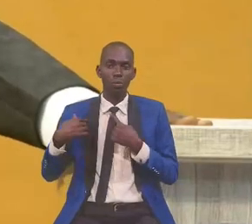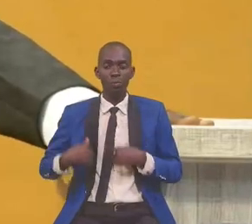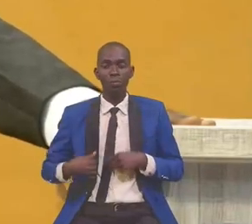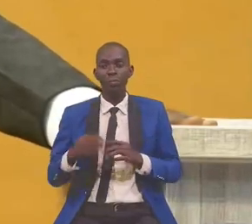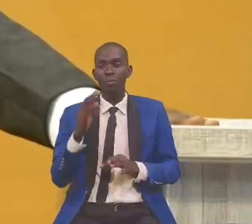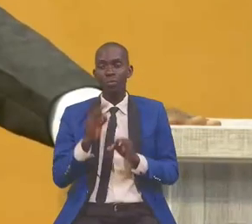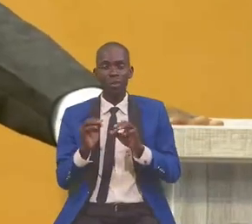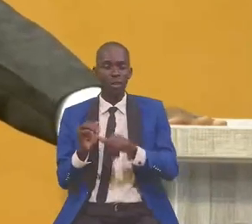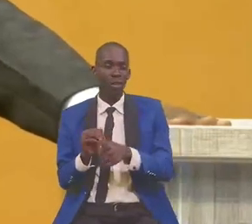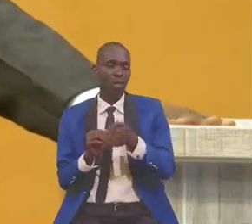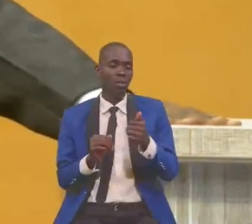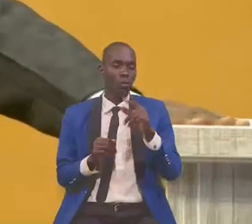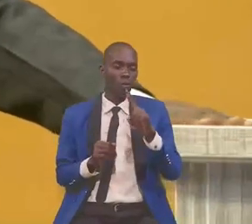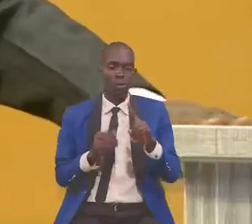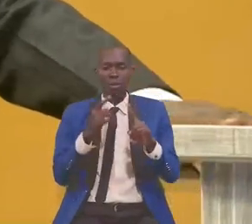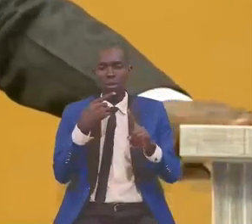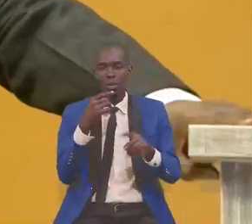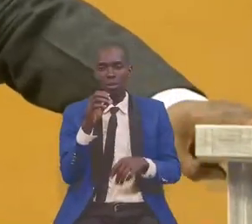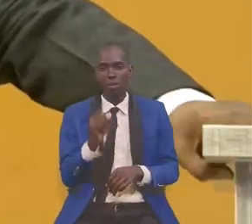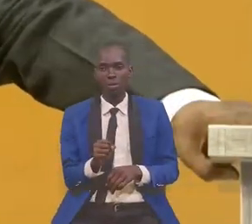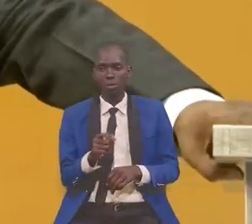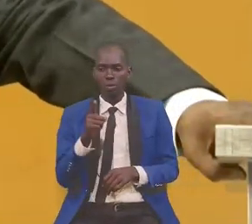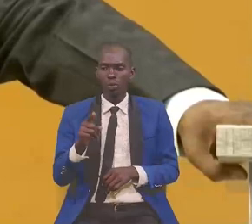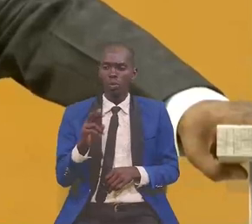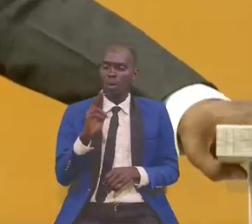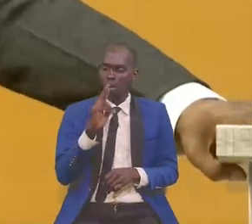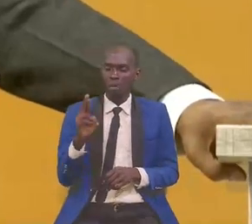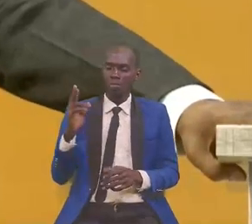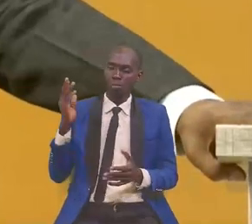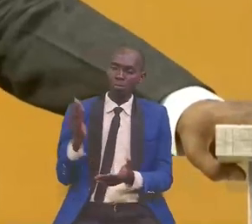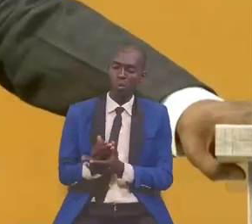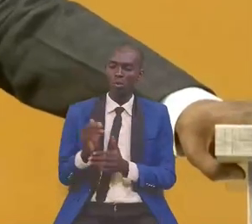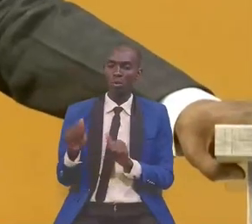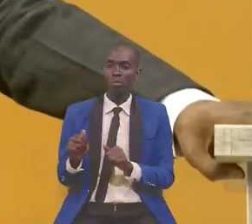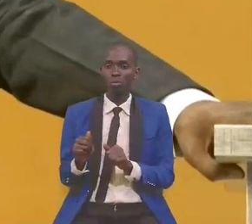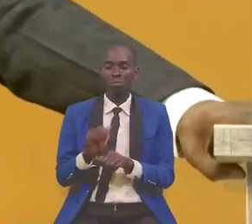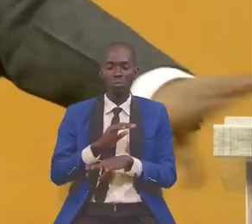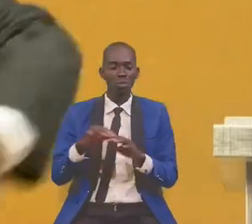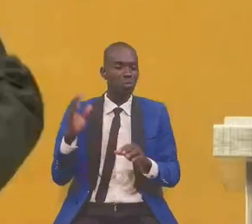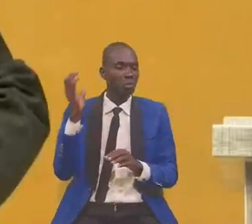quelqu'un dit qu'on peut t'arrêter, détourne tes oreilles.